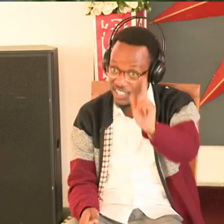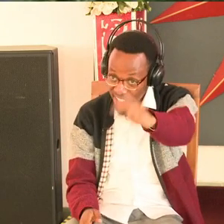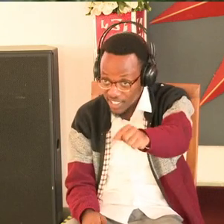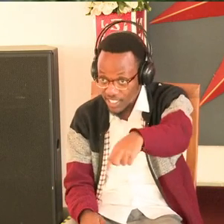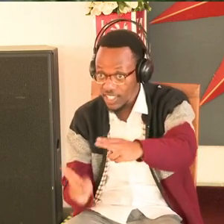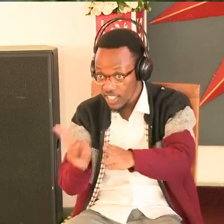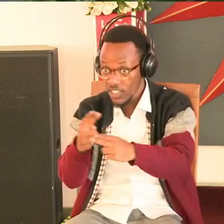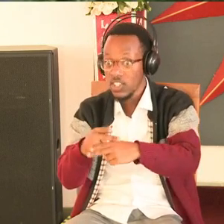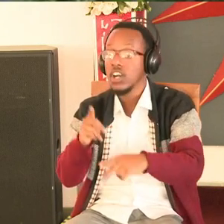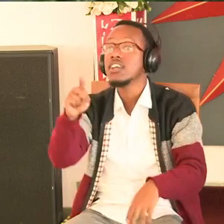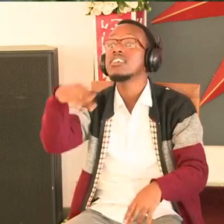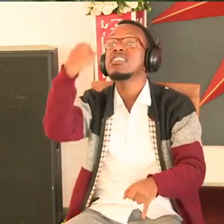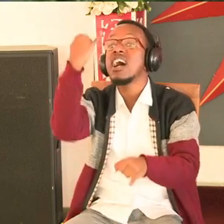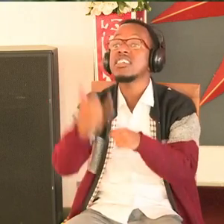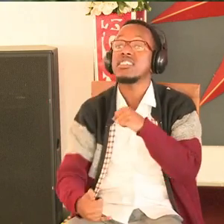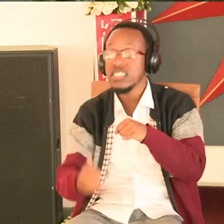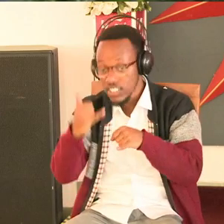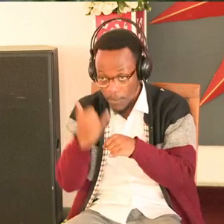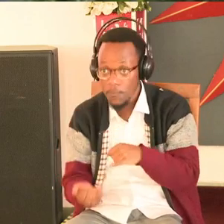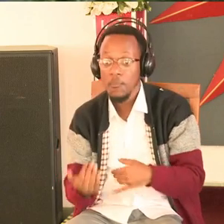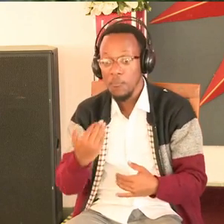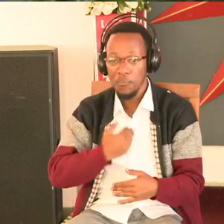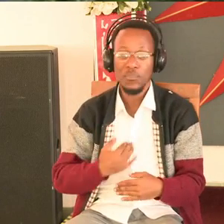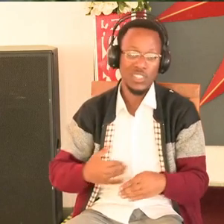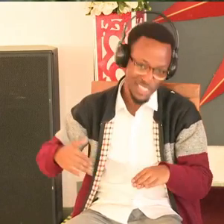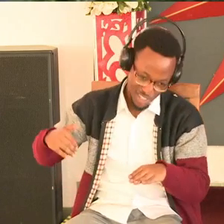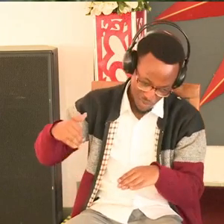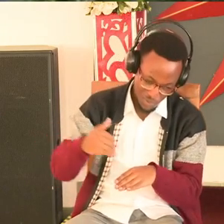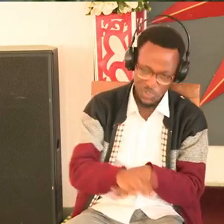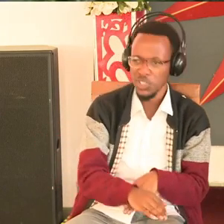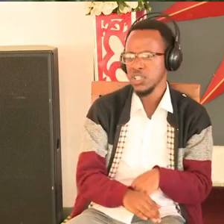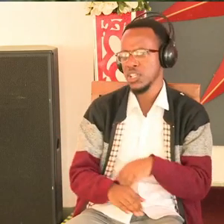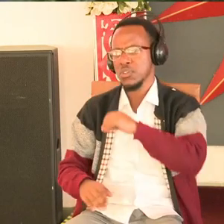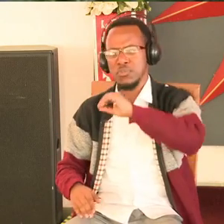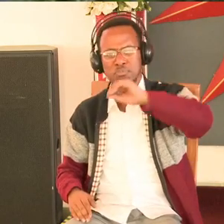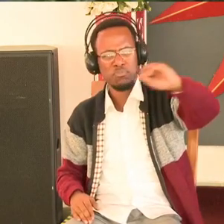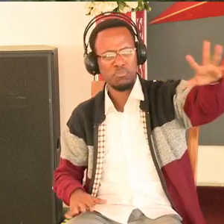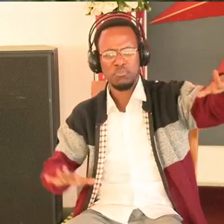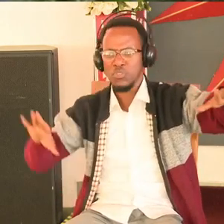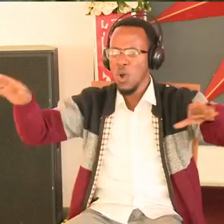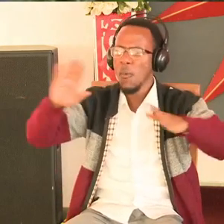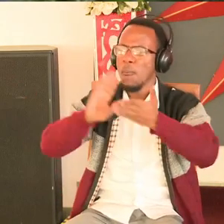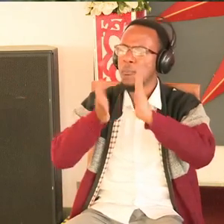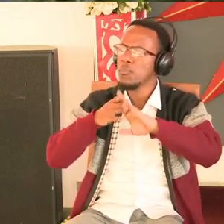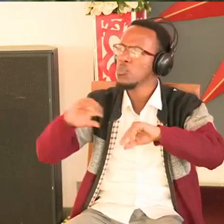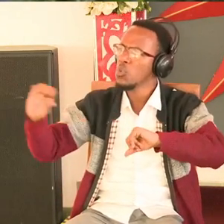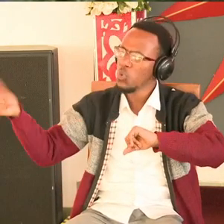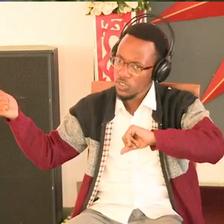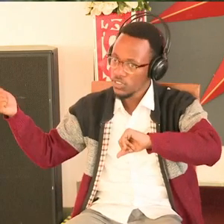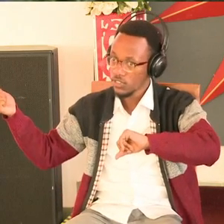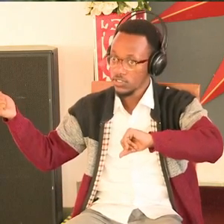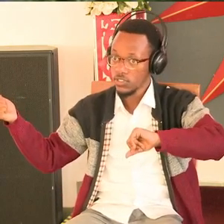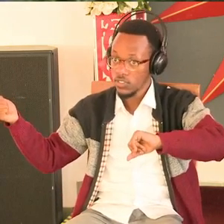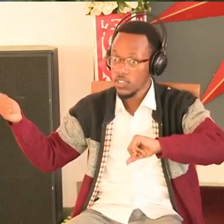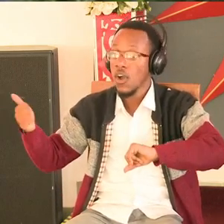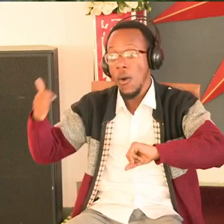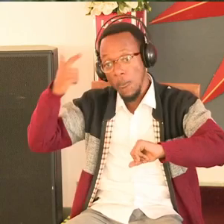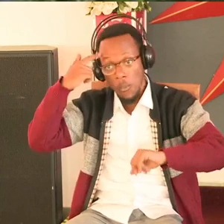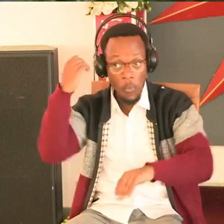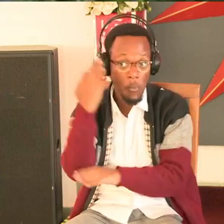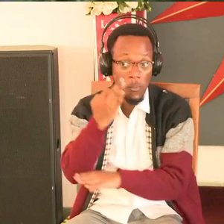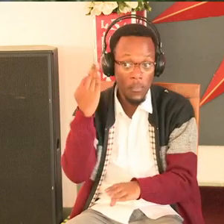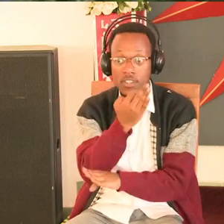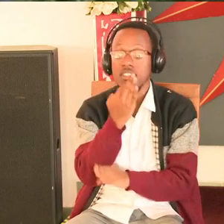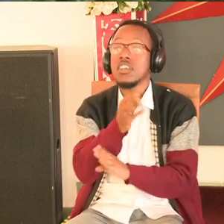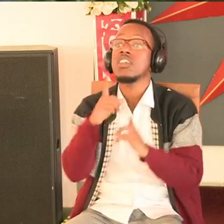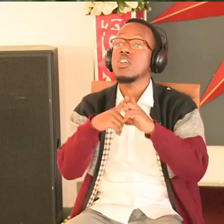est bientôt terminé. Je vais t'envoyer dans d'autres villes pour